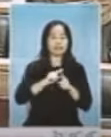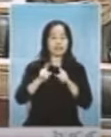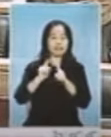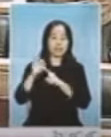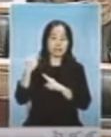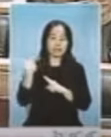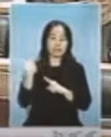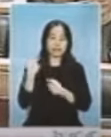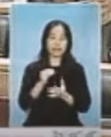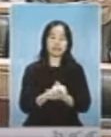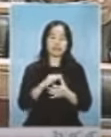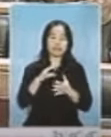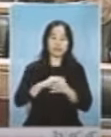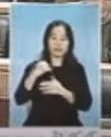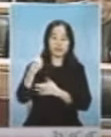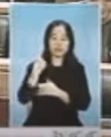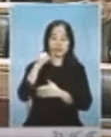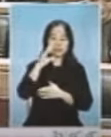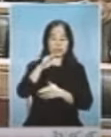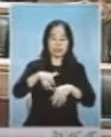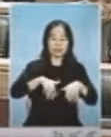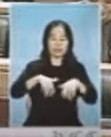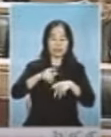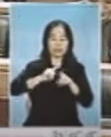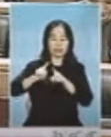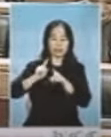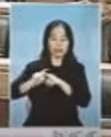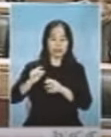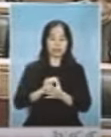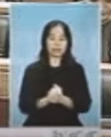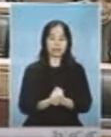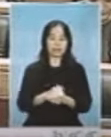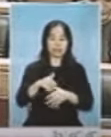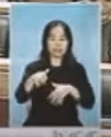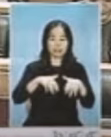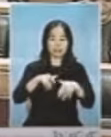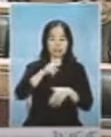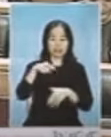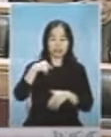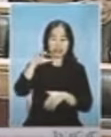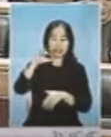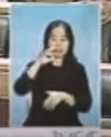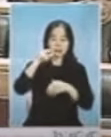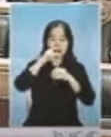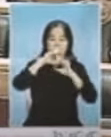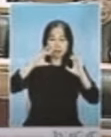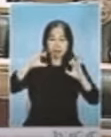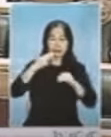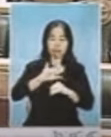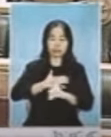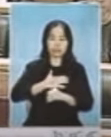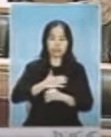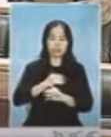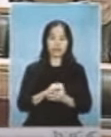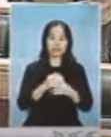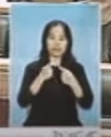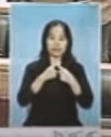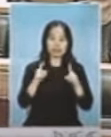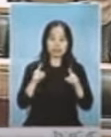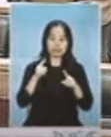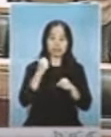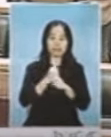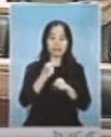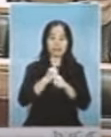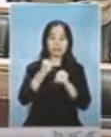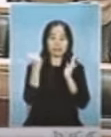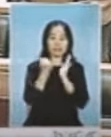เป็นผลพวงของการยึดอำนาจของประชาชนที่ประชาชนเขาเลือกรัฐบาลของเขาเสร็จแล้วมาตราก